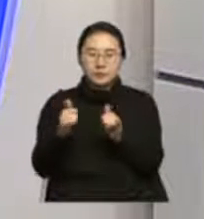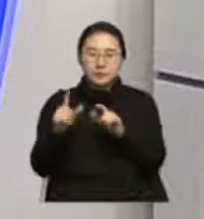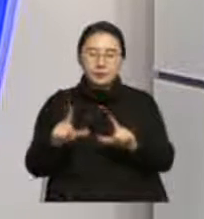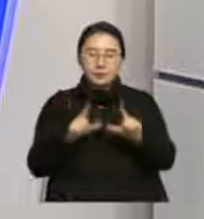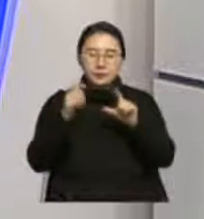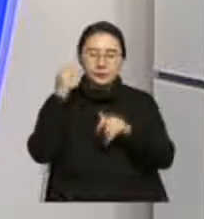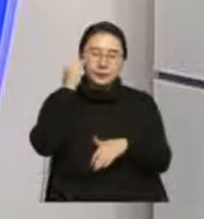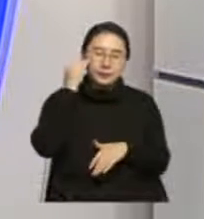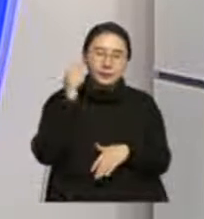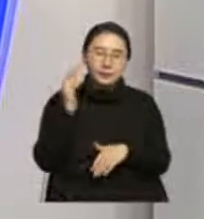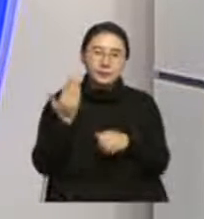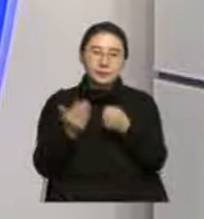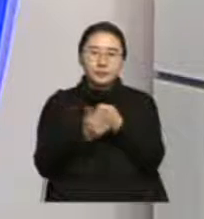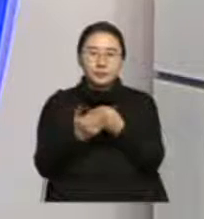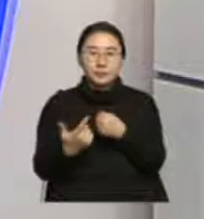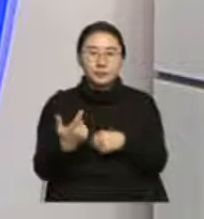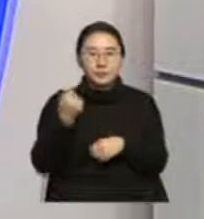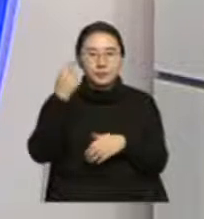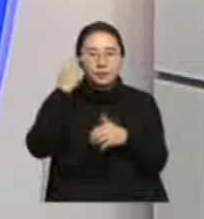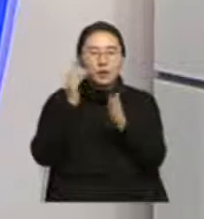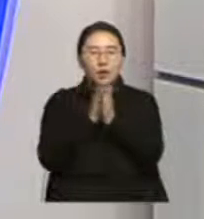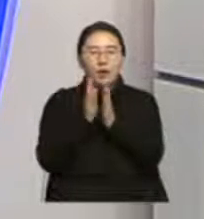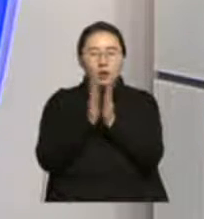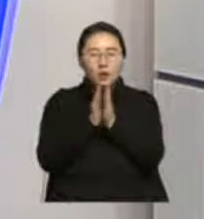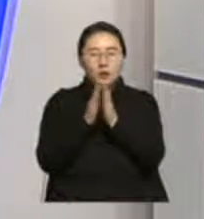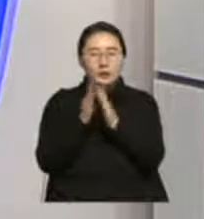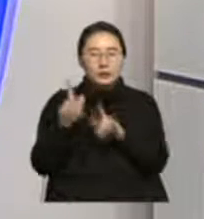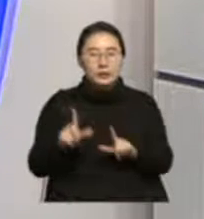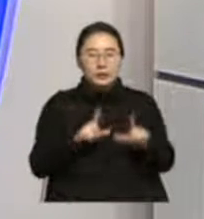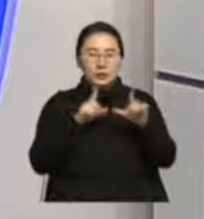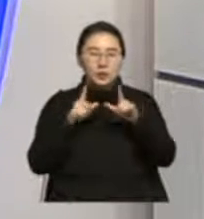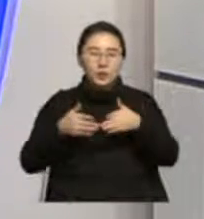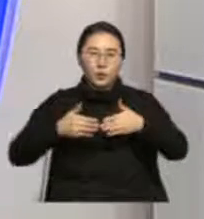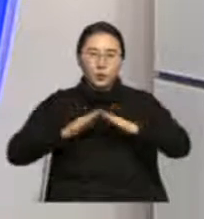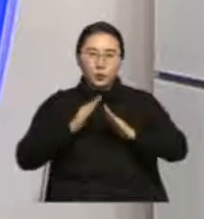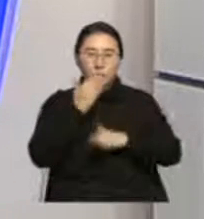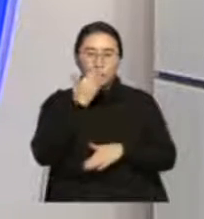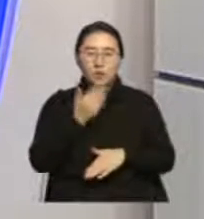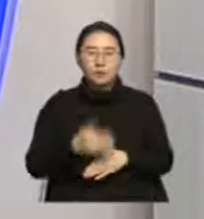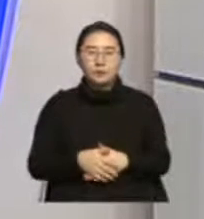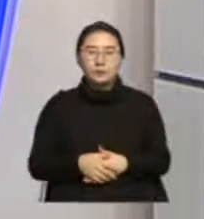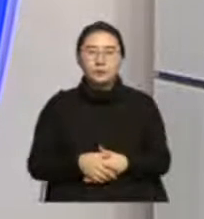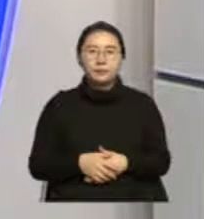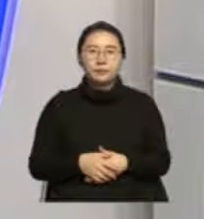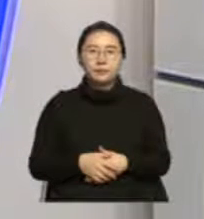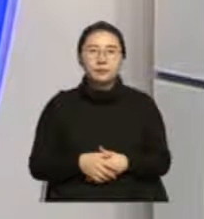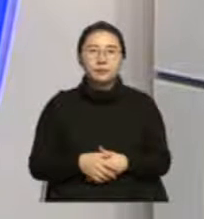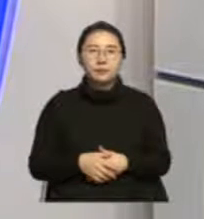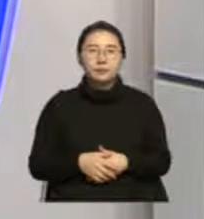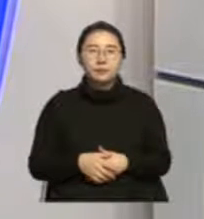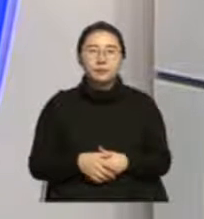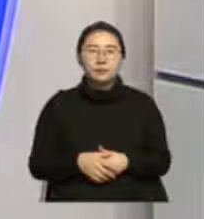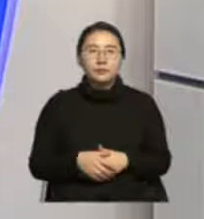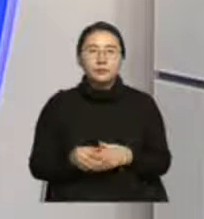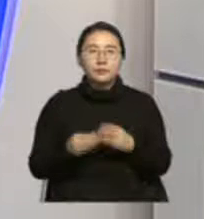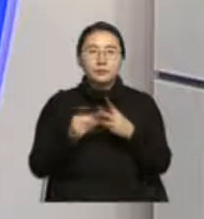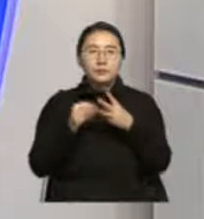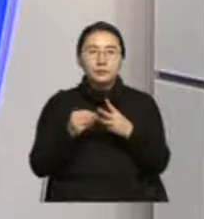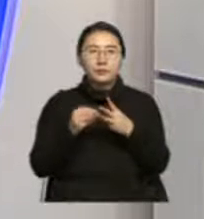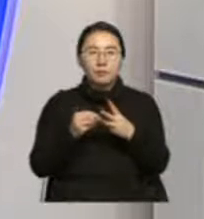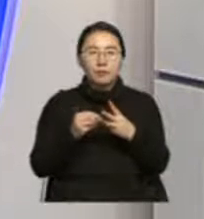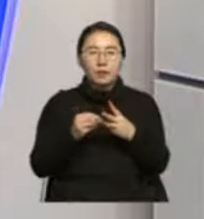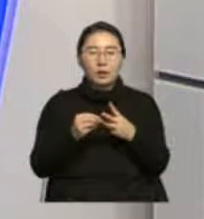불편하게 만드는 만큼 솔선수범의 마음으로 생활 인프라를 사용할 수 있어야겠습니다. 세 번째 키워드는